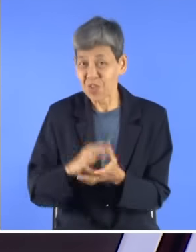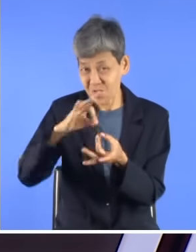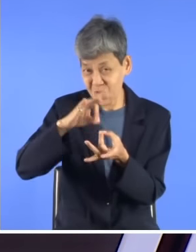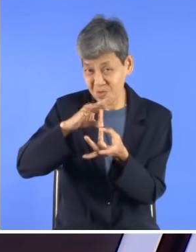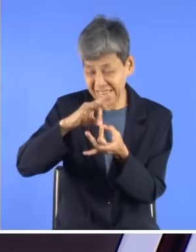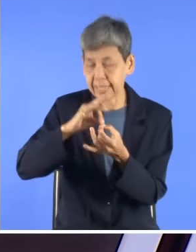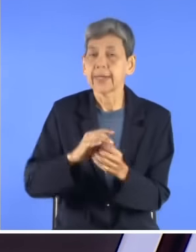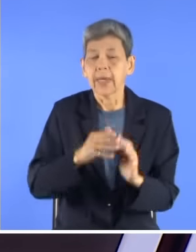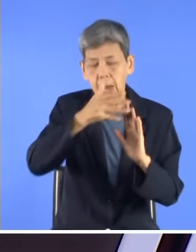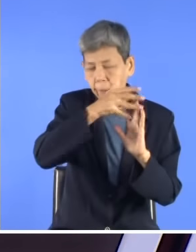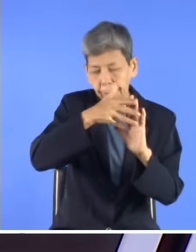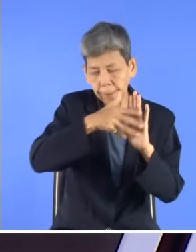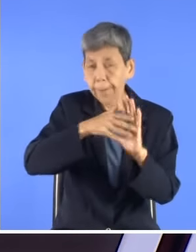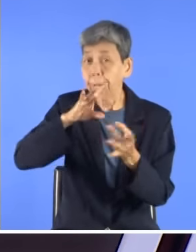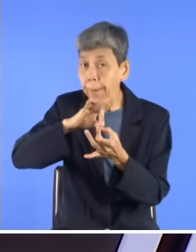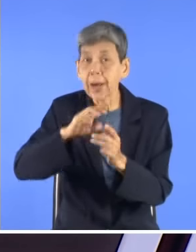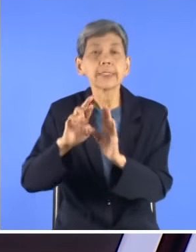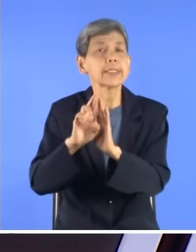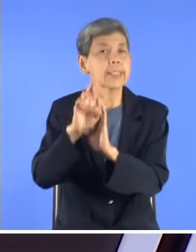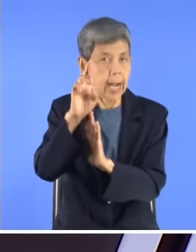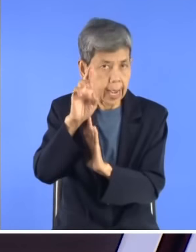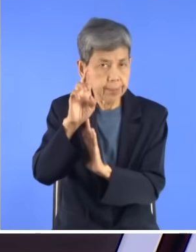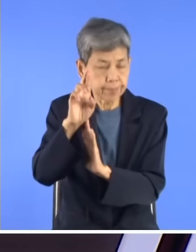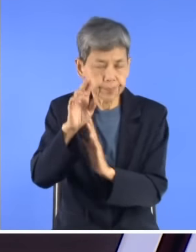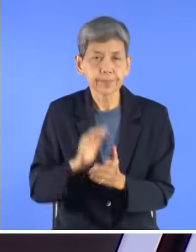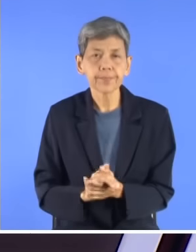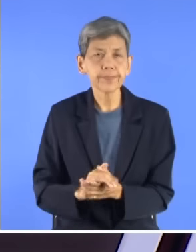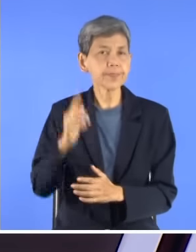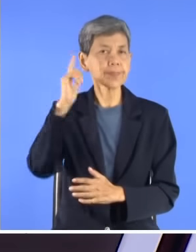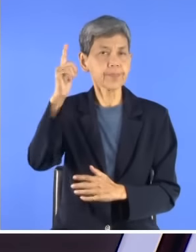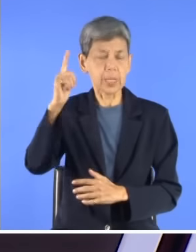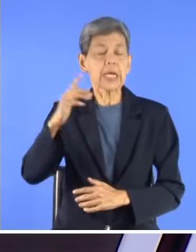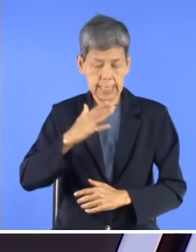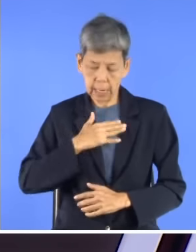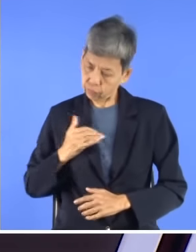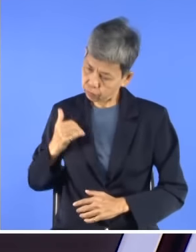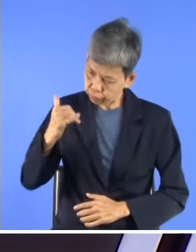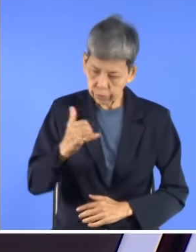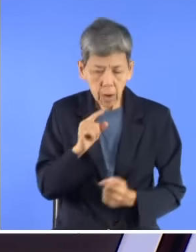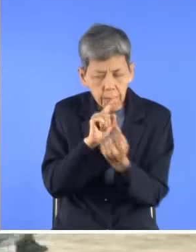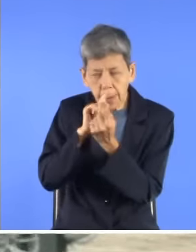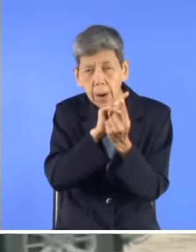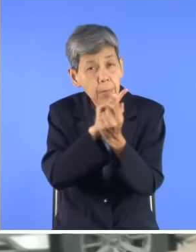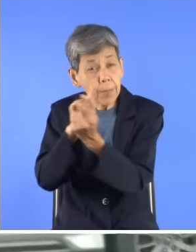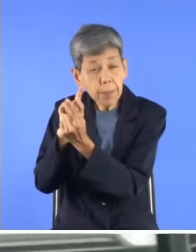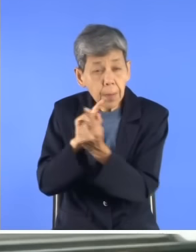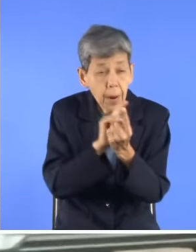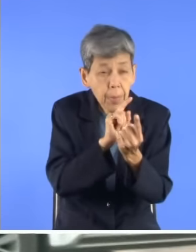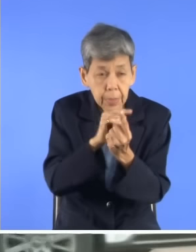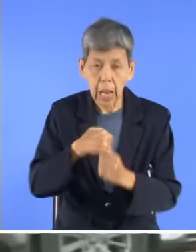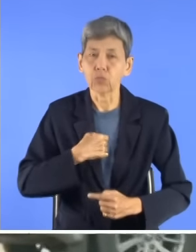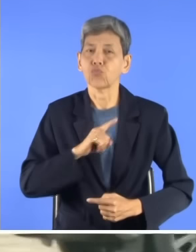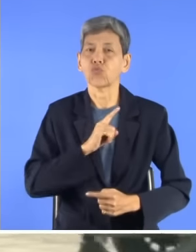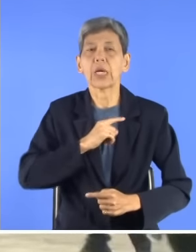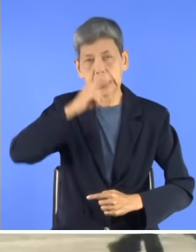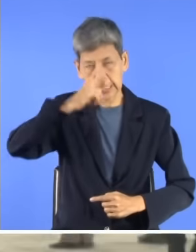ลงมาจากด้านเหนือนะครับเมื่อวานนี้ที่เชียงรายนายทักษิณชินวัตรบอกว่าเดินทางไปเยี่ยมผู้ประสบภัยในฐานะที่เป็นคน